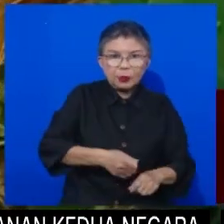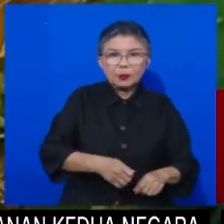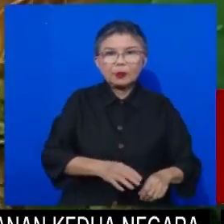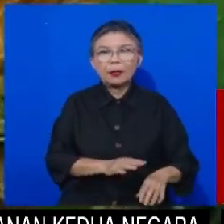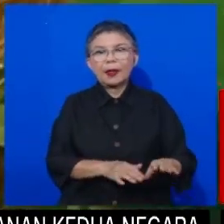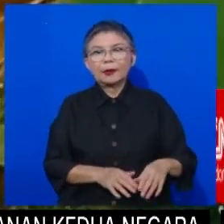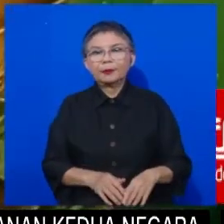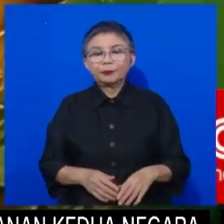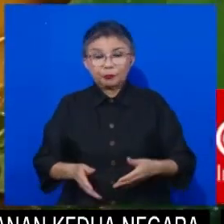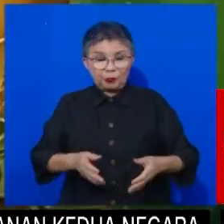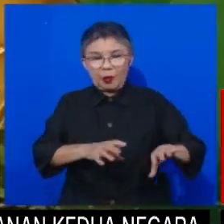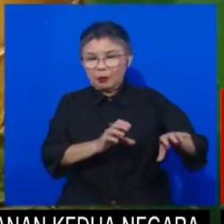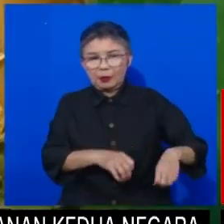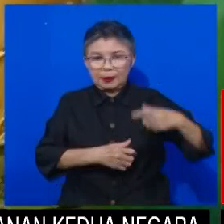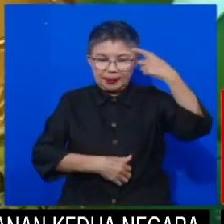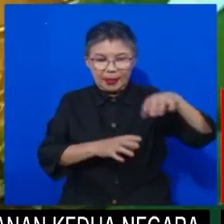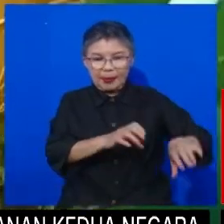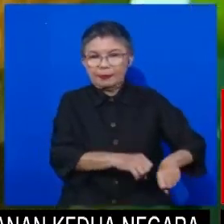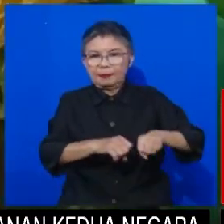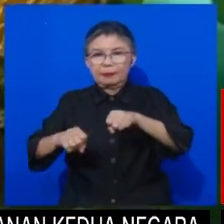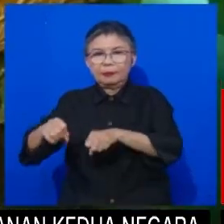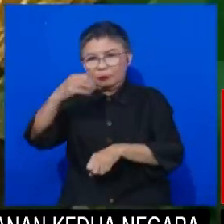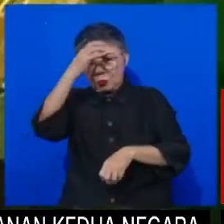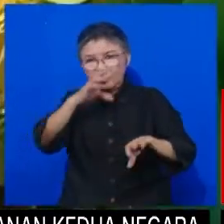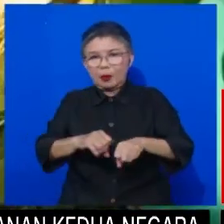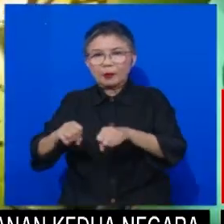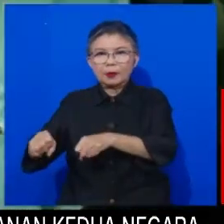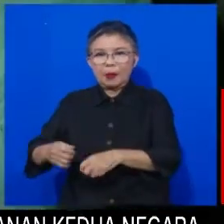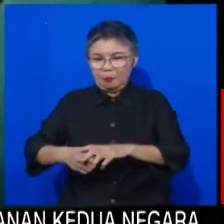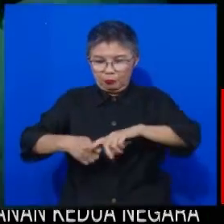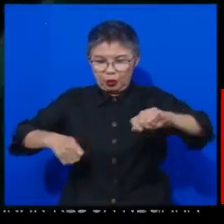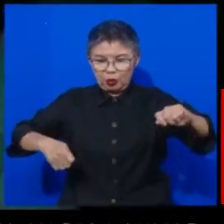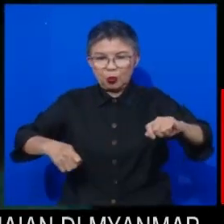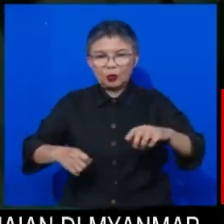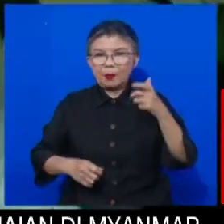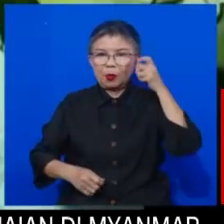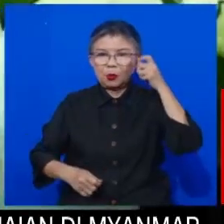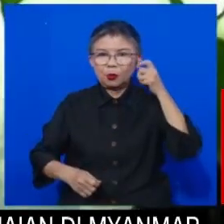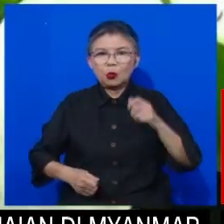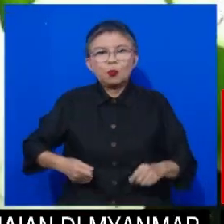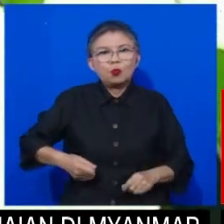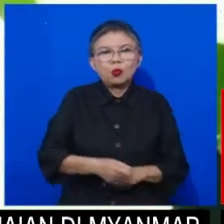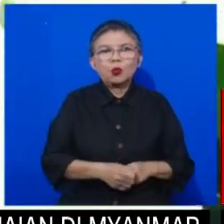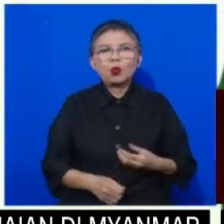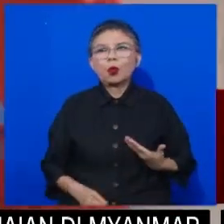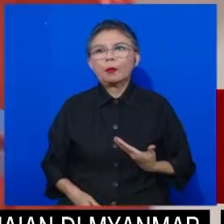penggeledahan, polisi membawa tersangka ke tempat ia membuang ponsel dan pisau yang digunakan untuk membunuh korban.